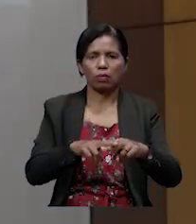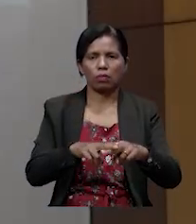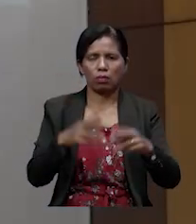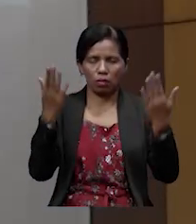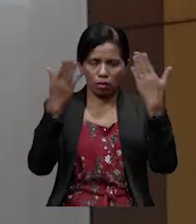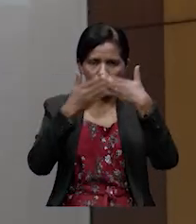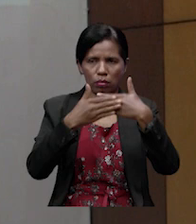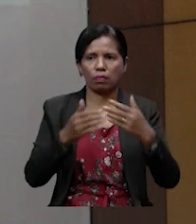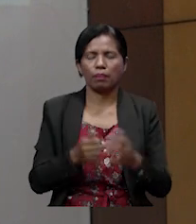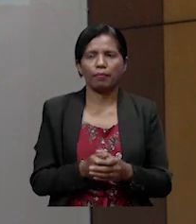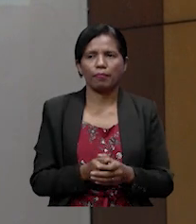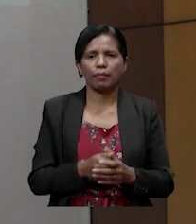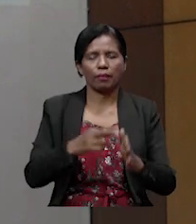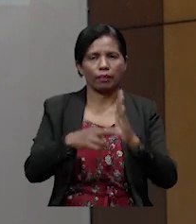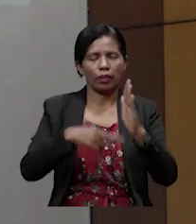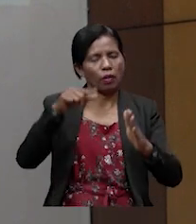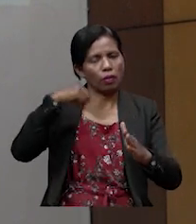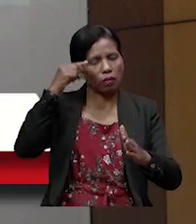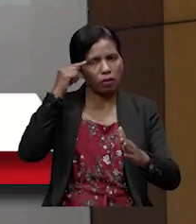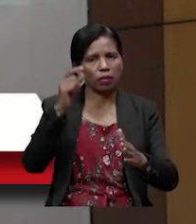regulamento governo inia número